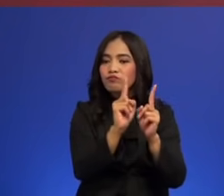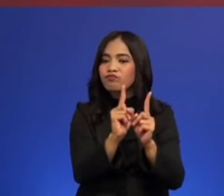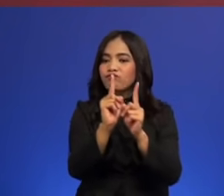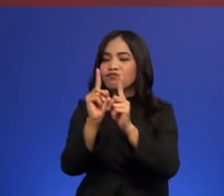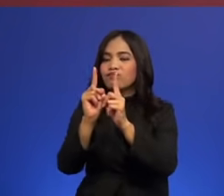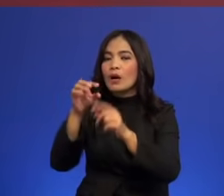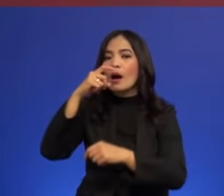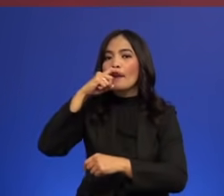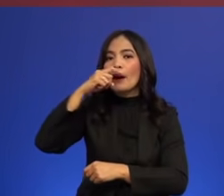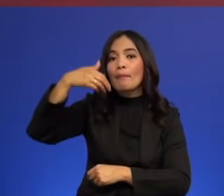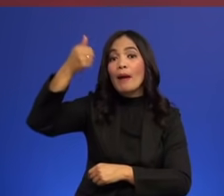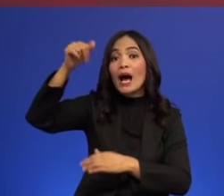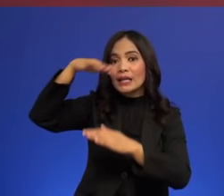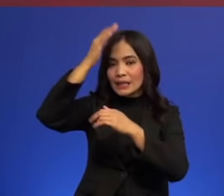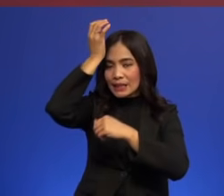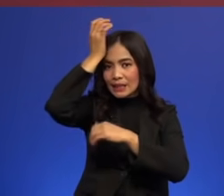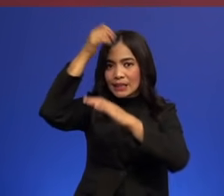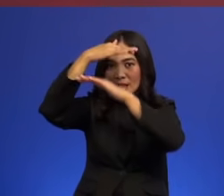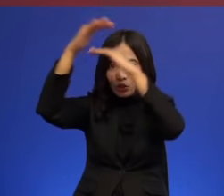di surga.